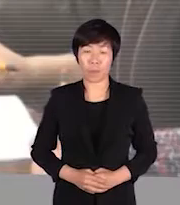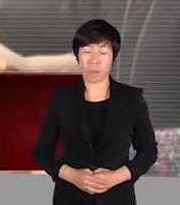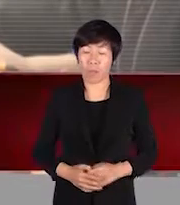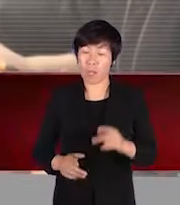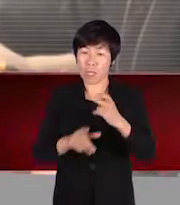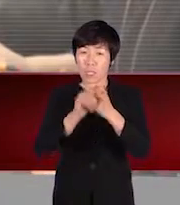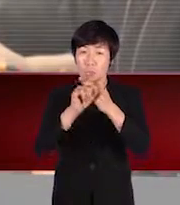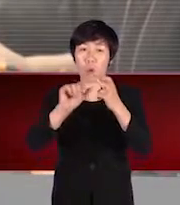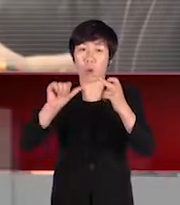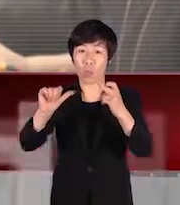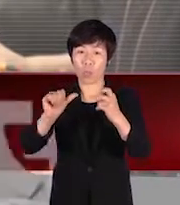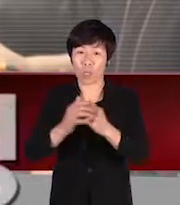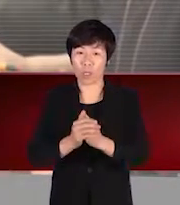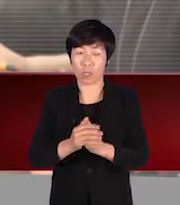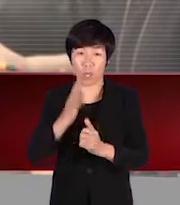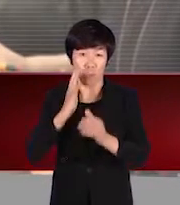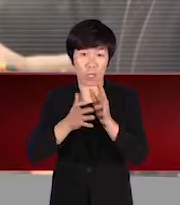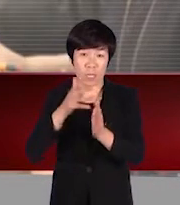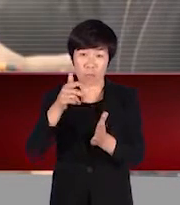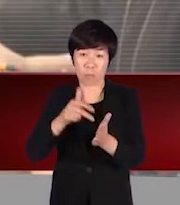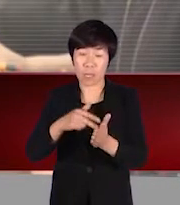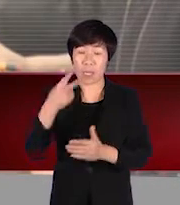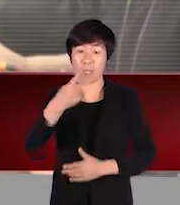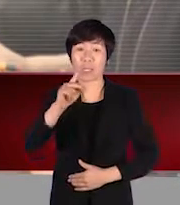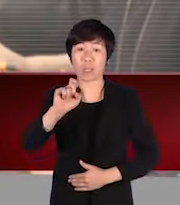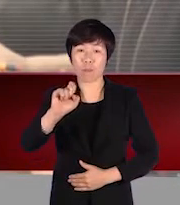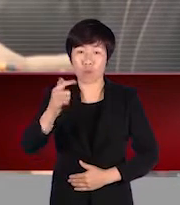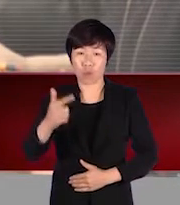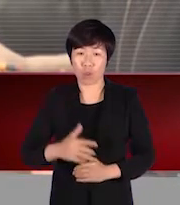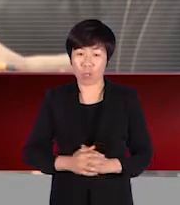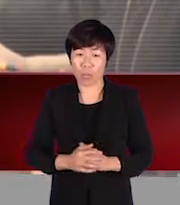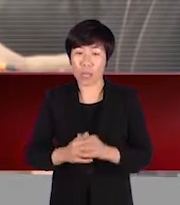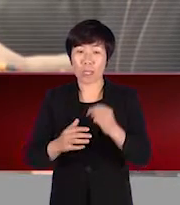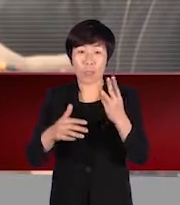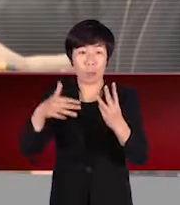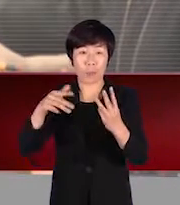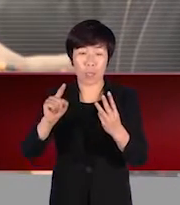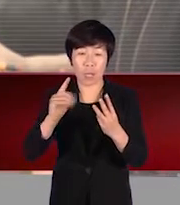지난 12월 5일 울산시가 2016년 제3차